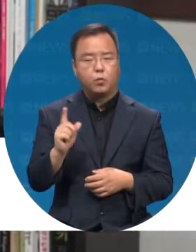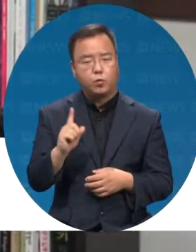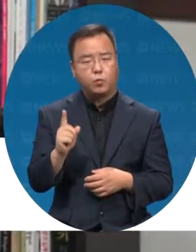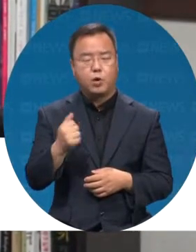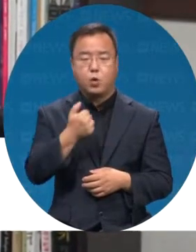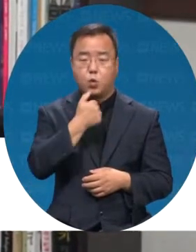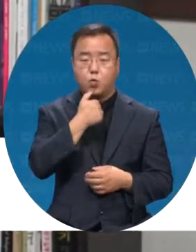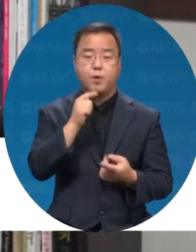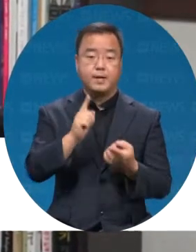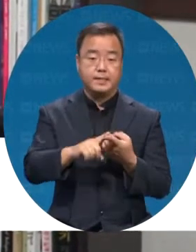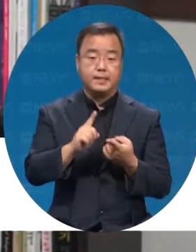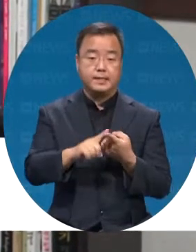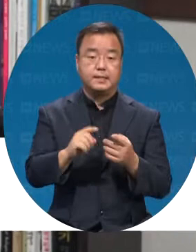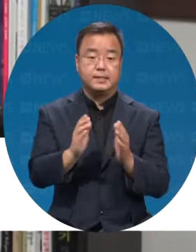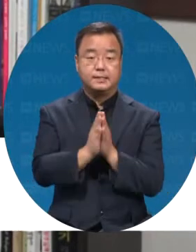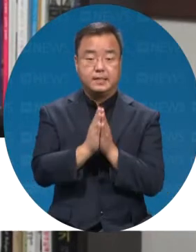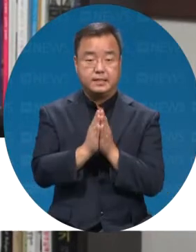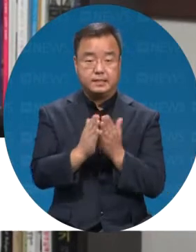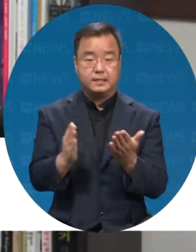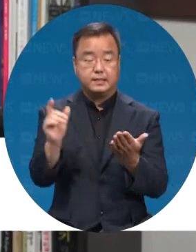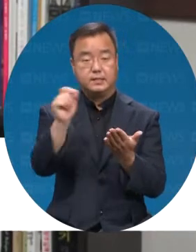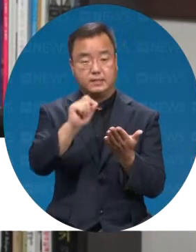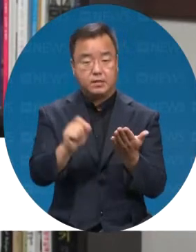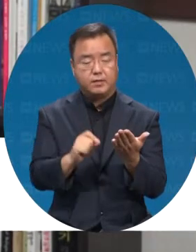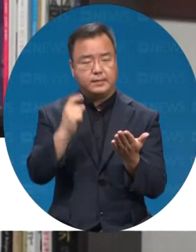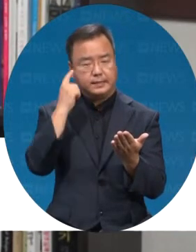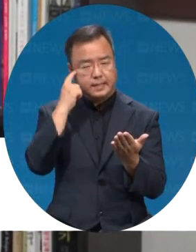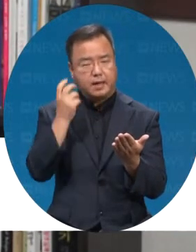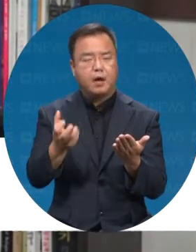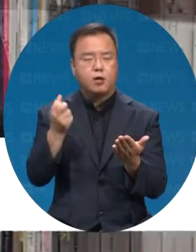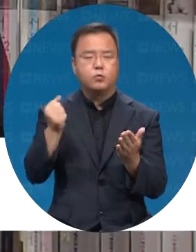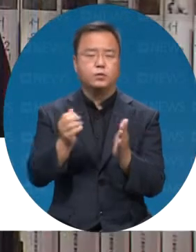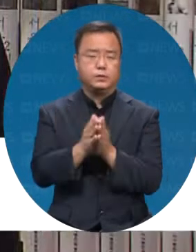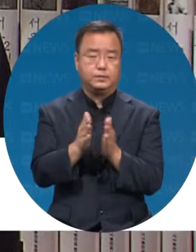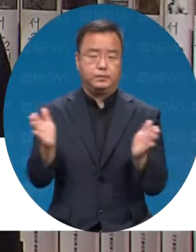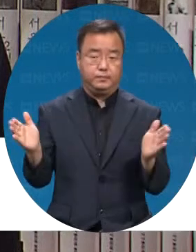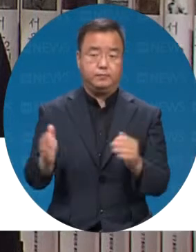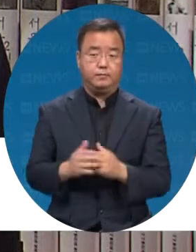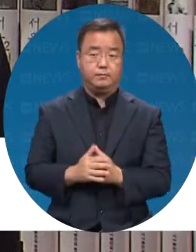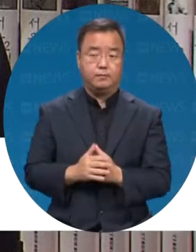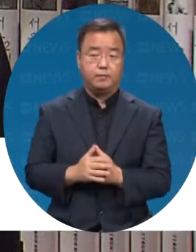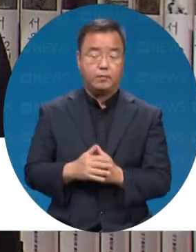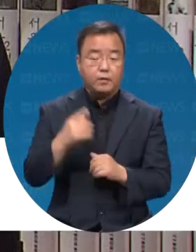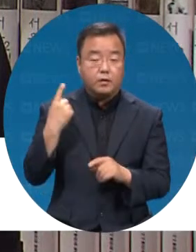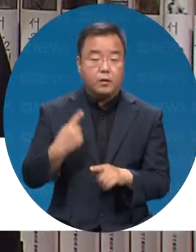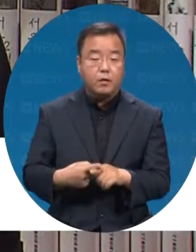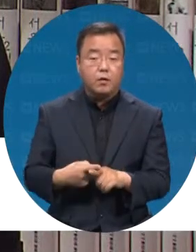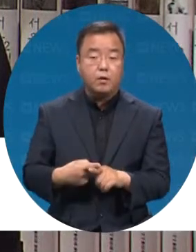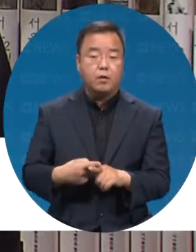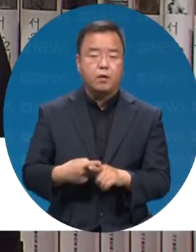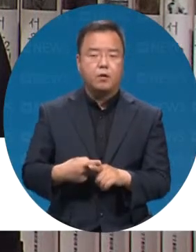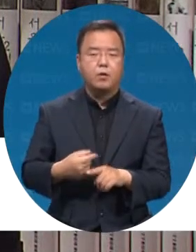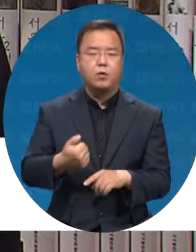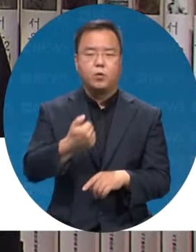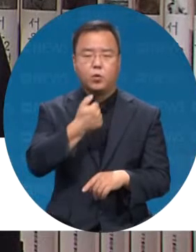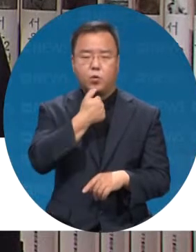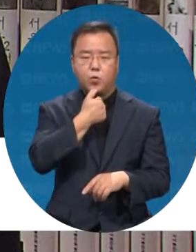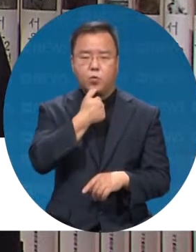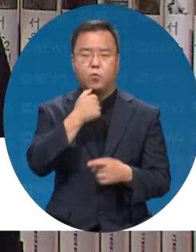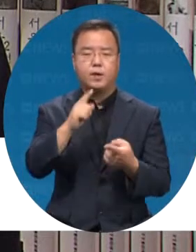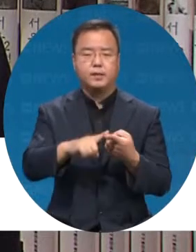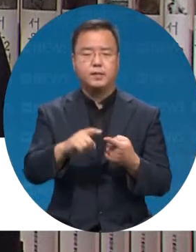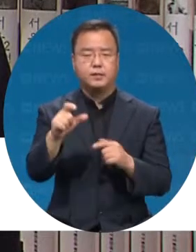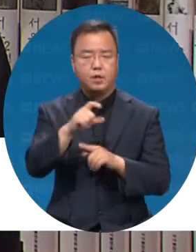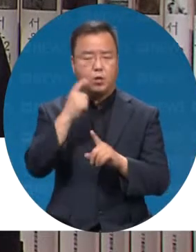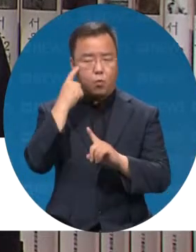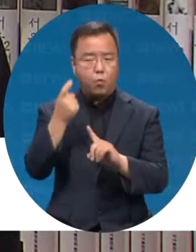로마에 대해서 그렇게 책을 써야지라고 처음엔 그렇게 시작했었어요. 그런데 이제 로마에 대해서 더 많은